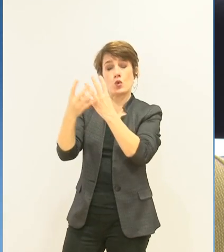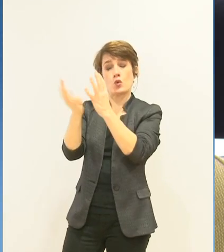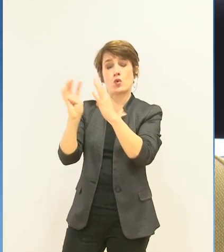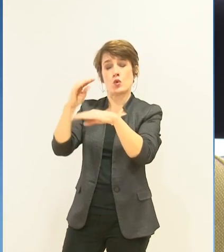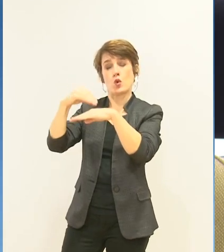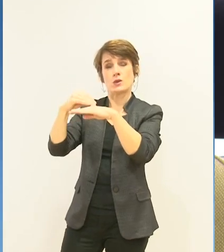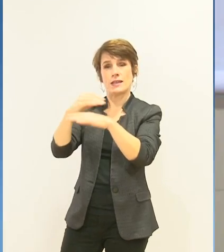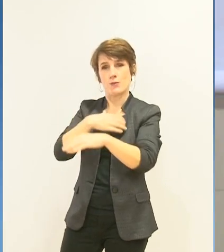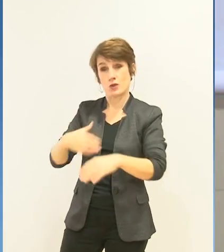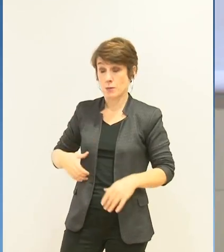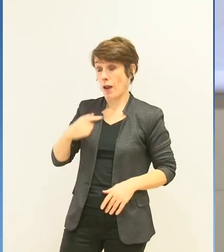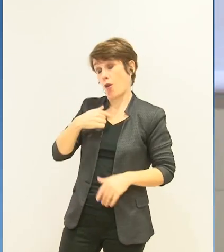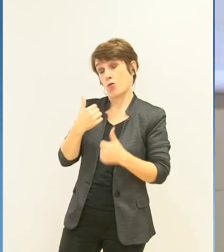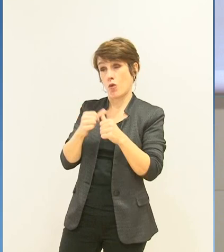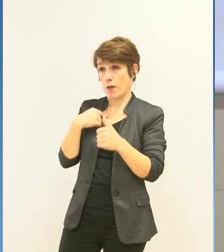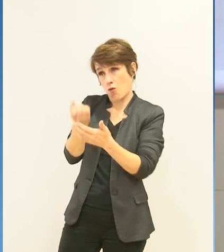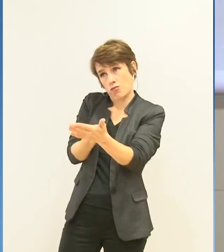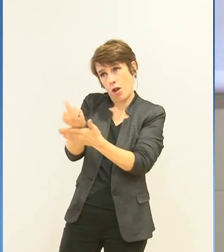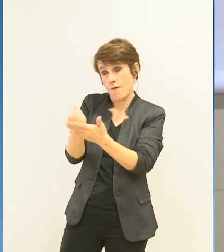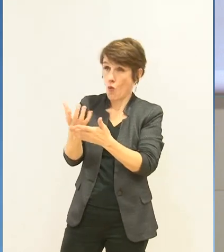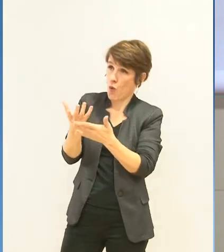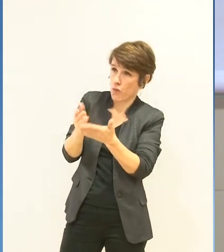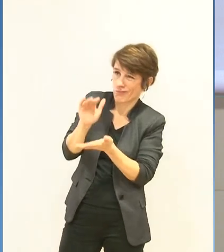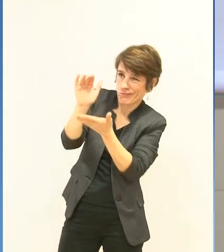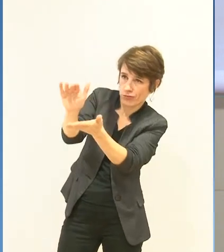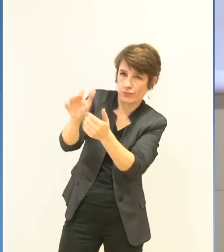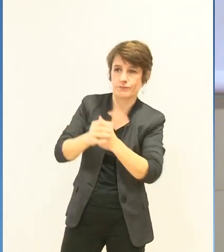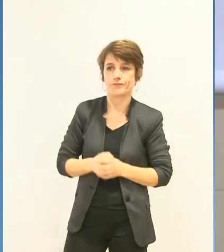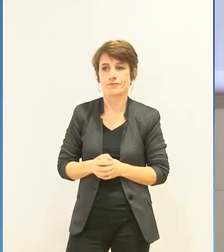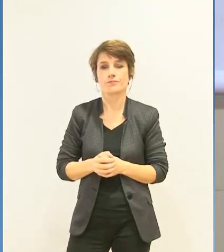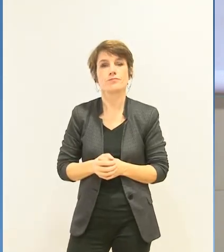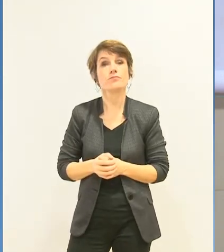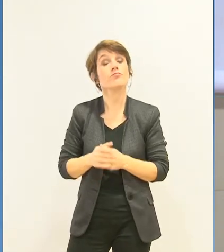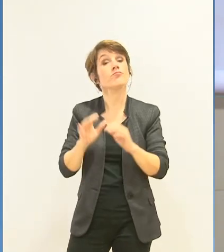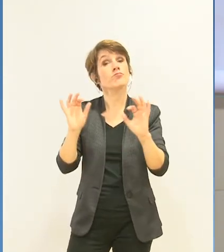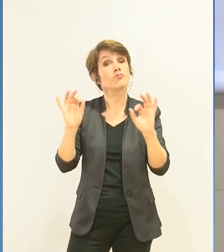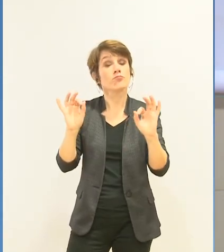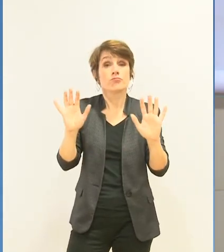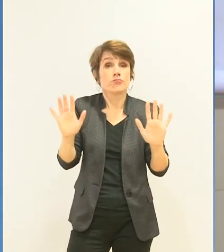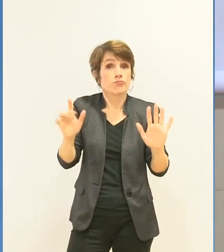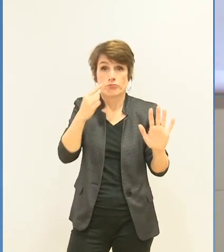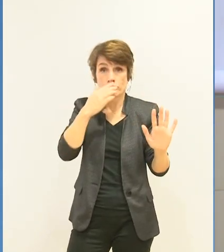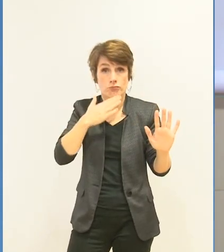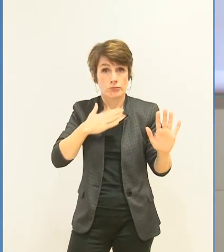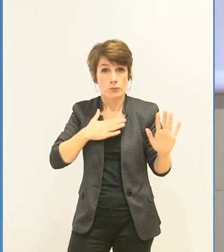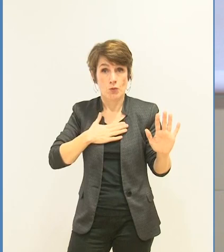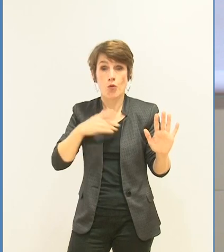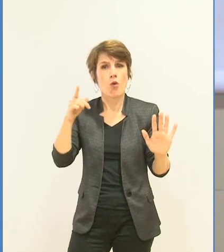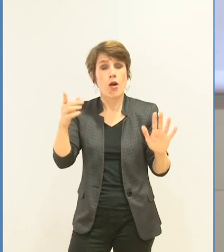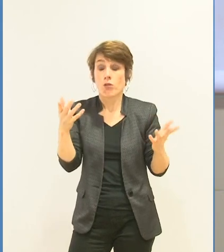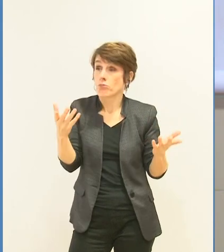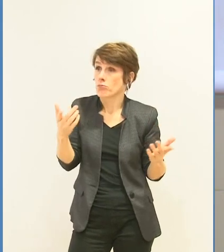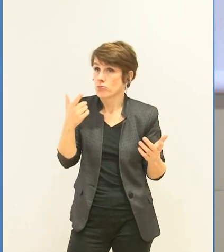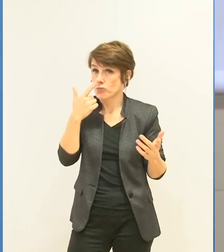éléments de précisions concernant cette question je dois en effet aucune contradiction entre les différentes prises de position que vous évoquez